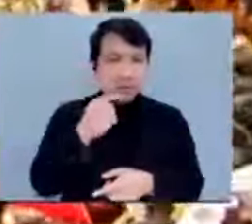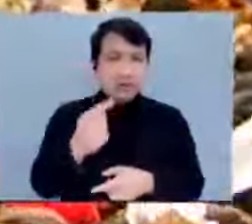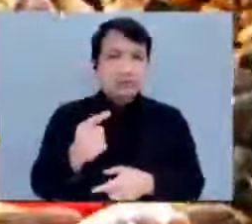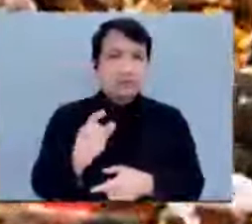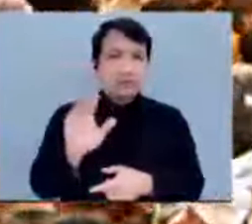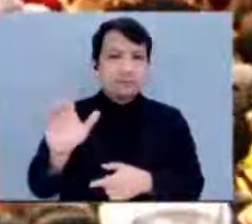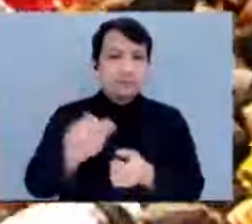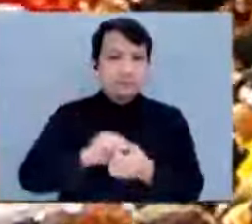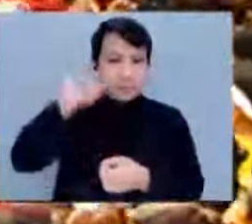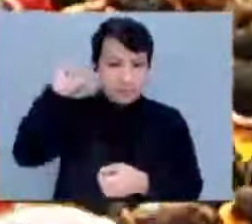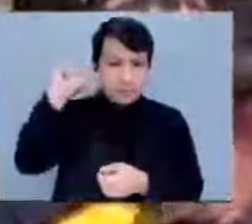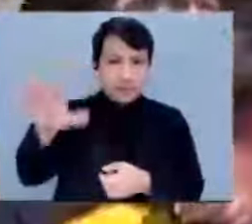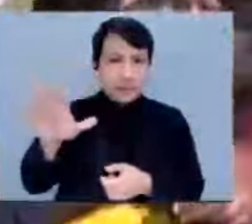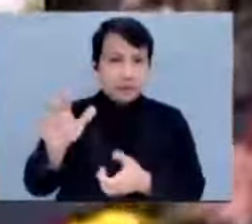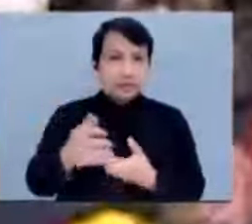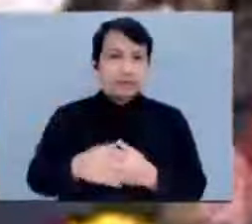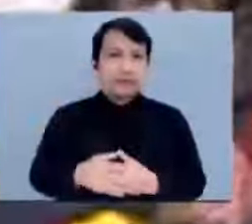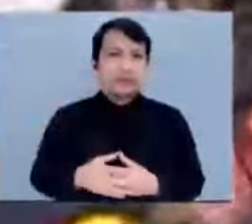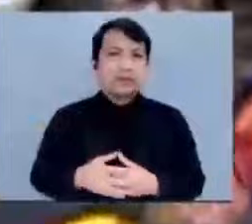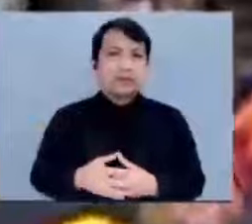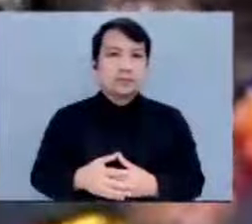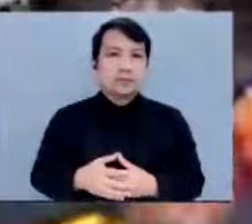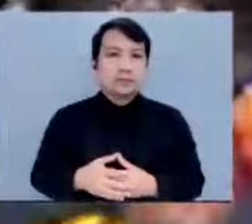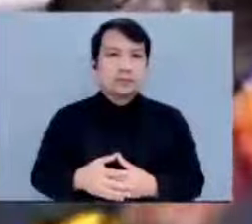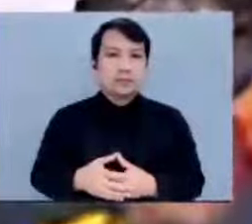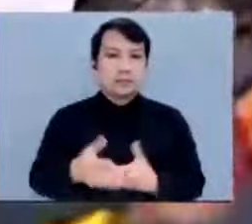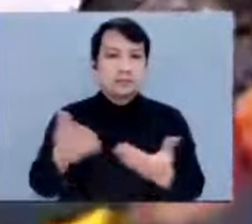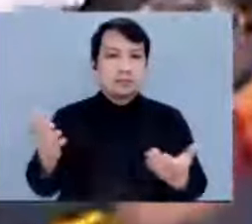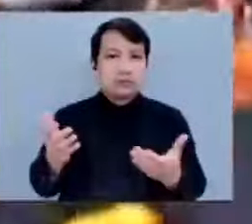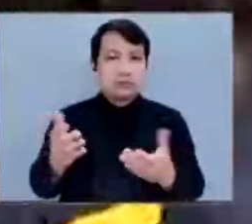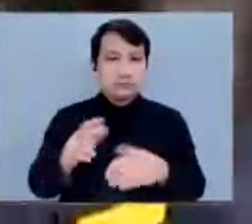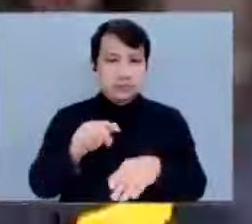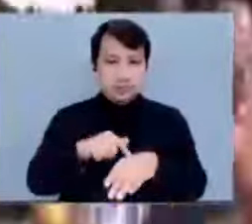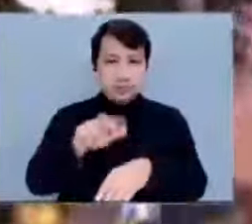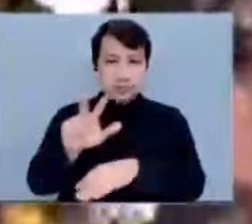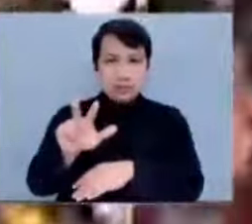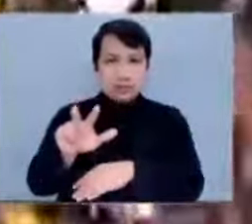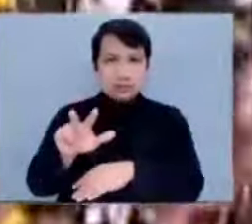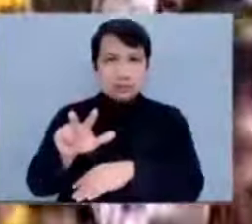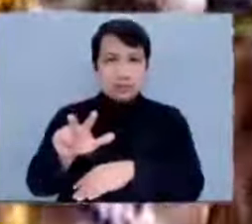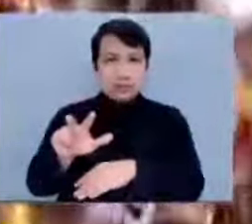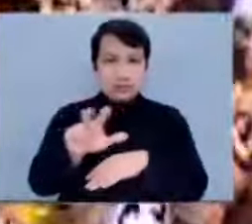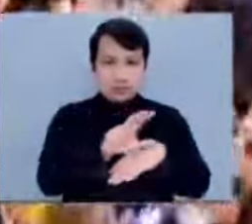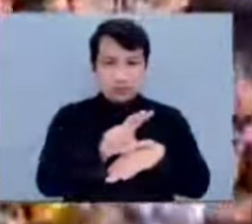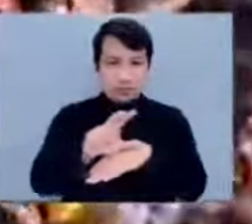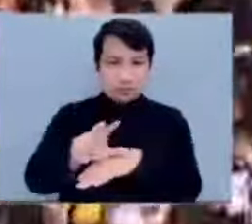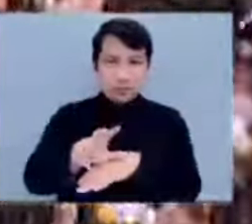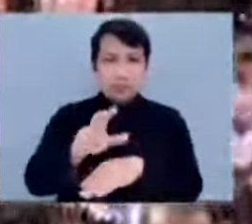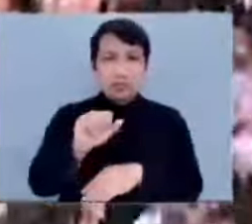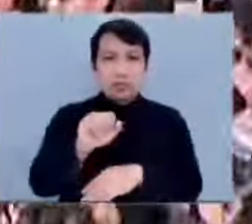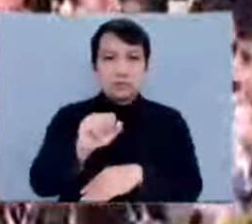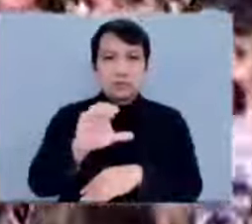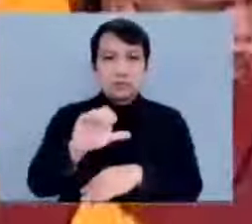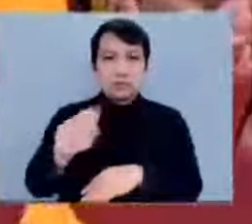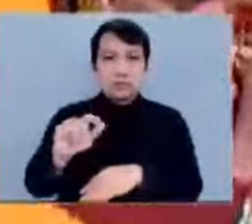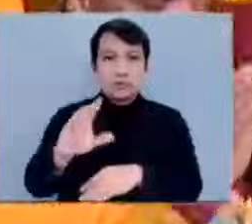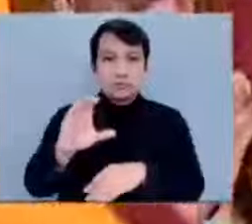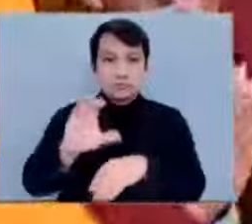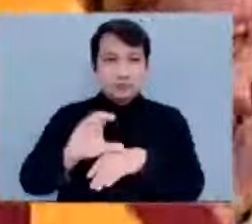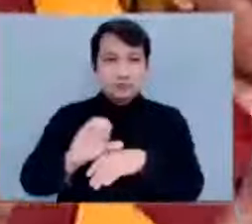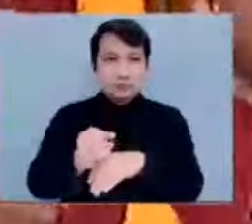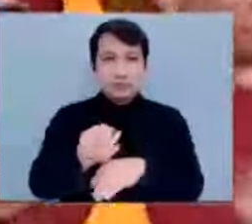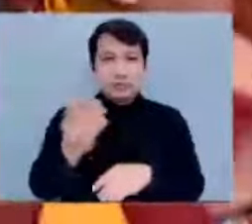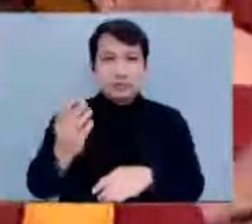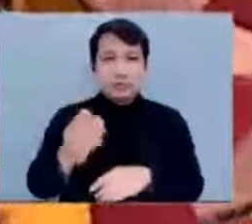din pabalik sa kanila. Wala pang alas 3 ng hapon, nakarating na ang Poon sa San Sebastian Church. Ang ilan, isinama